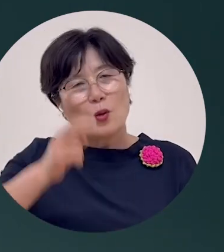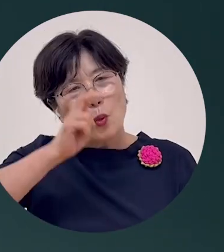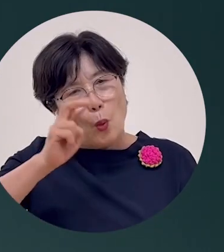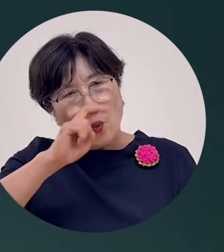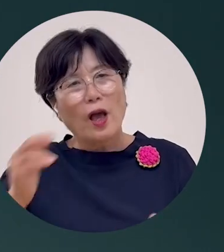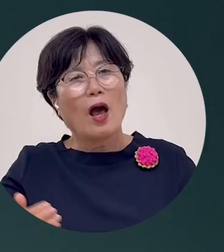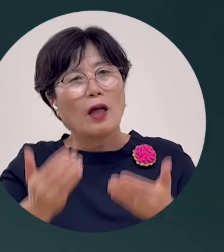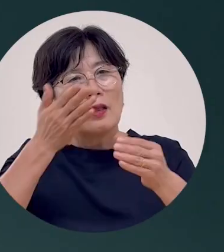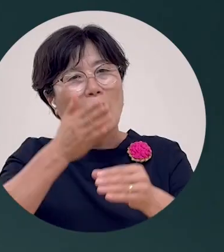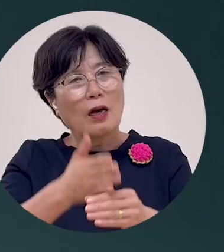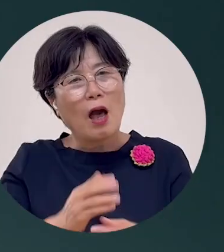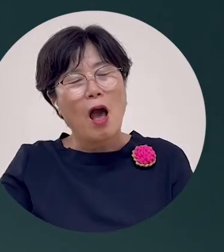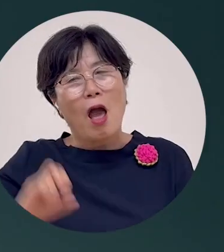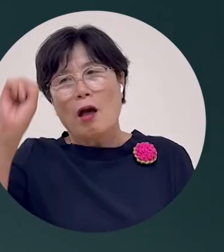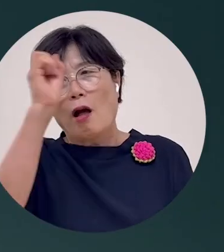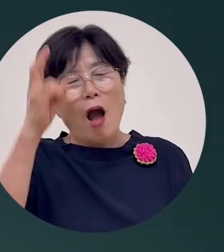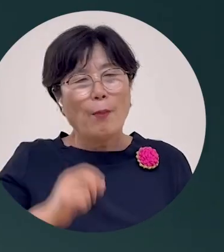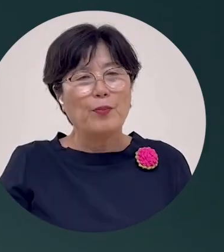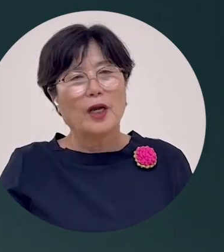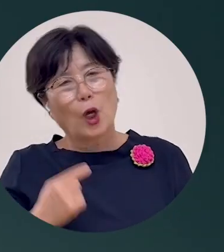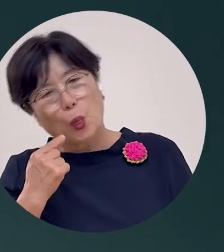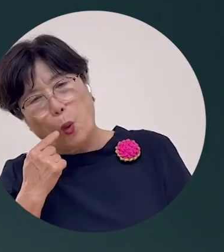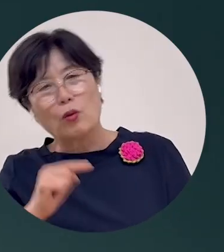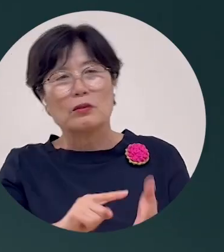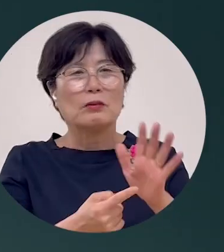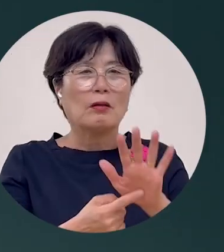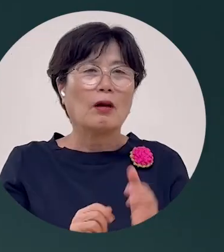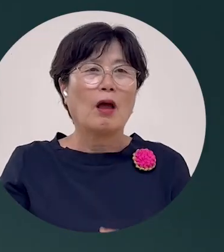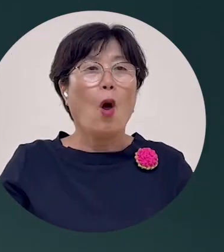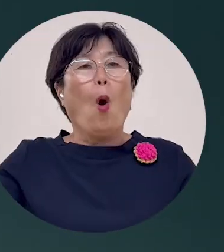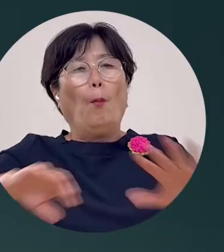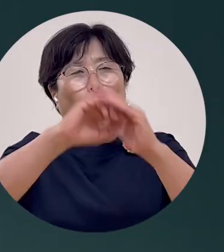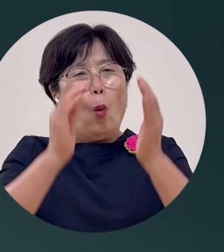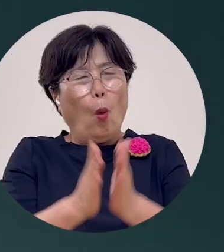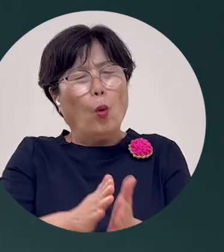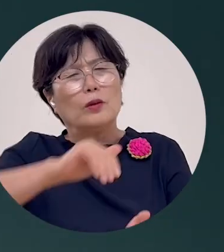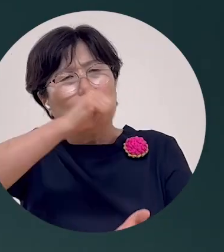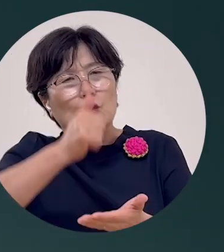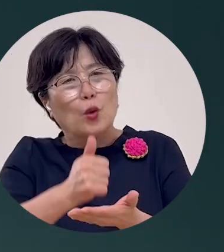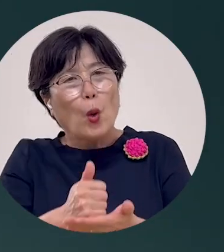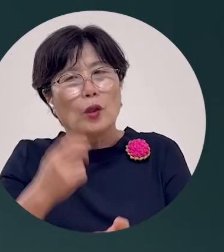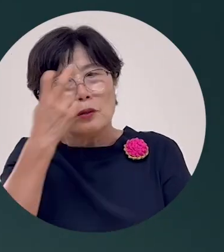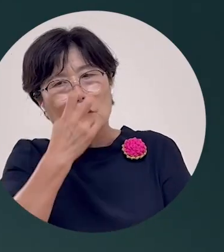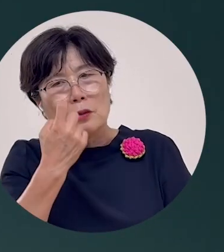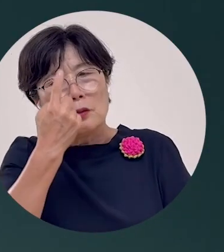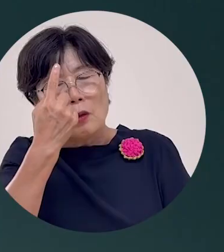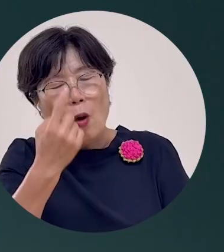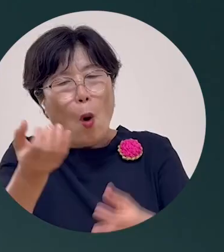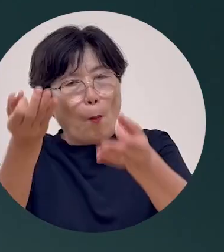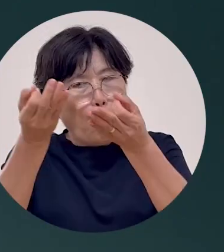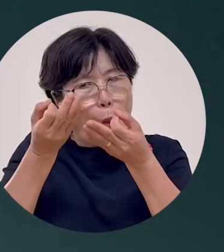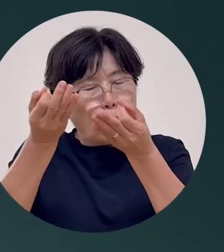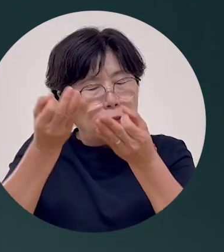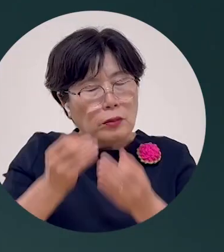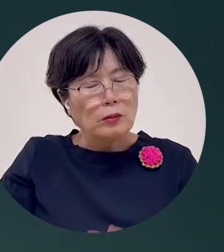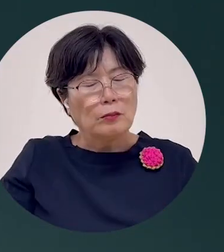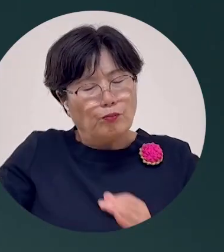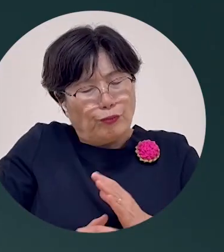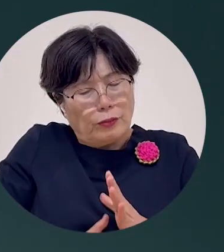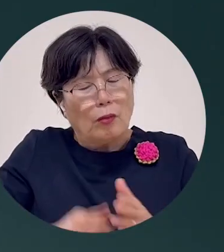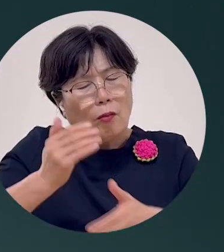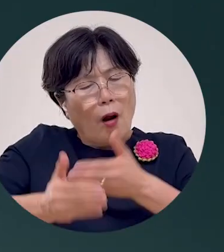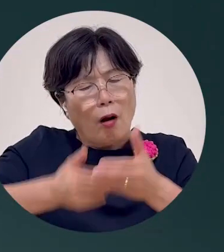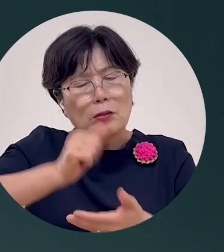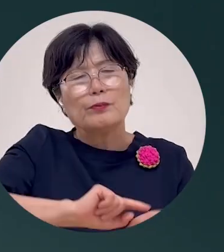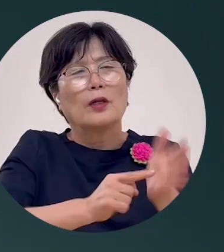조항처럼 모든 죄를 지켜보시는 무서운 하나님을 말합니다. 막상 하나님을